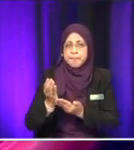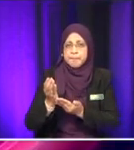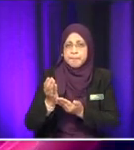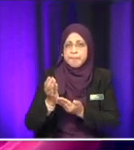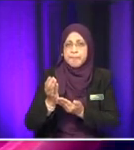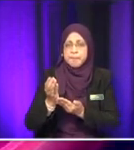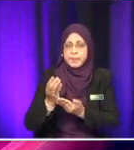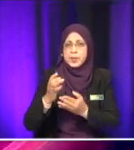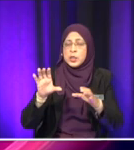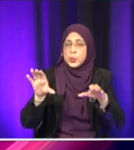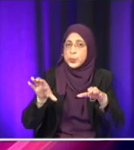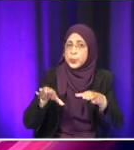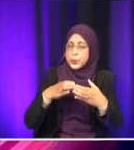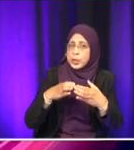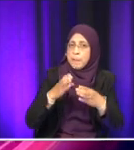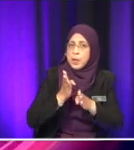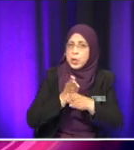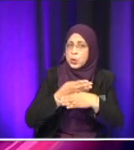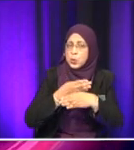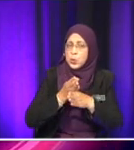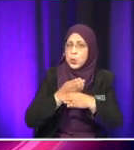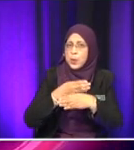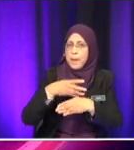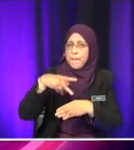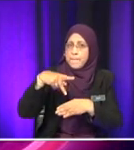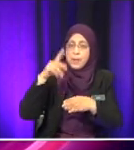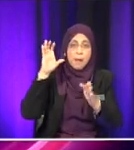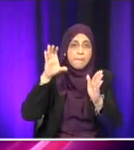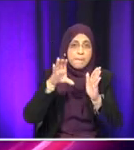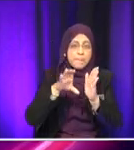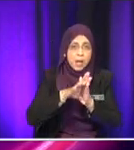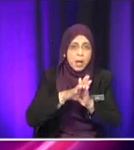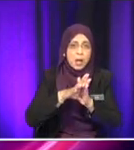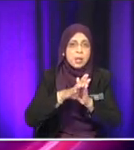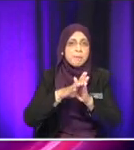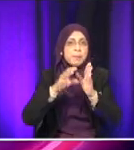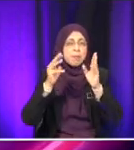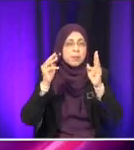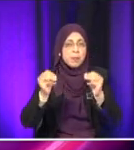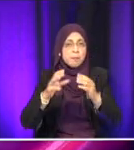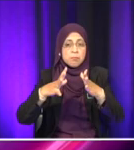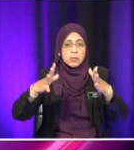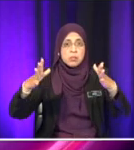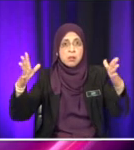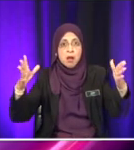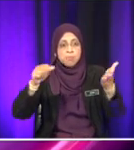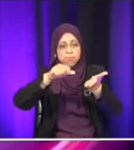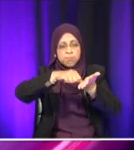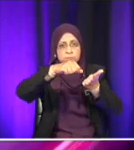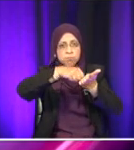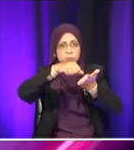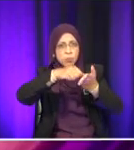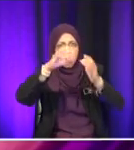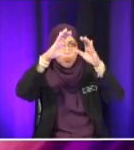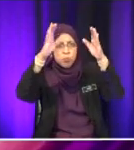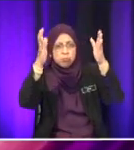dihasilkan berbentuk Potter dan juga besar Oke Oke selanjutnya